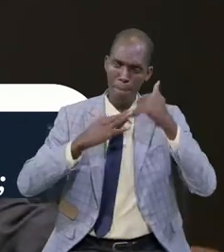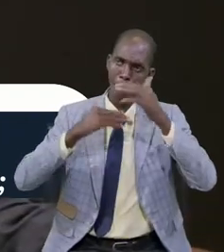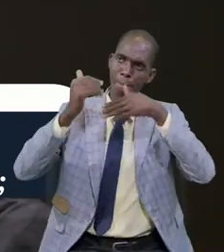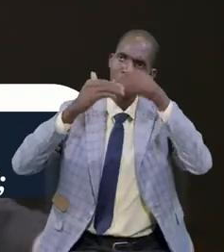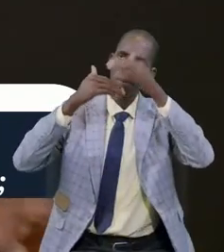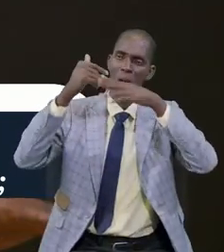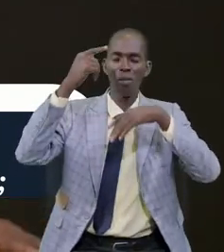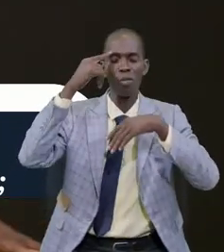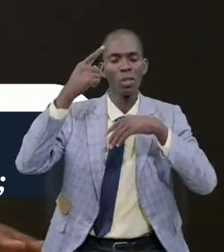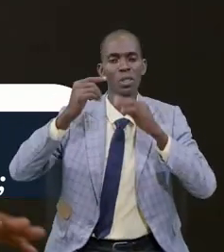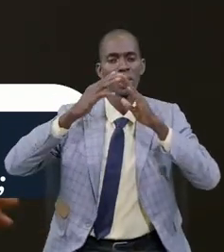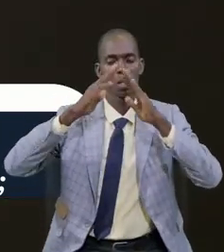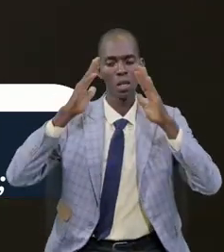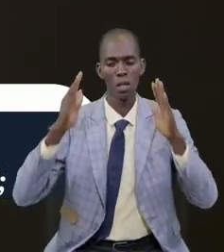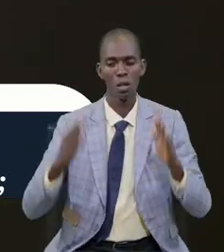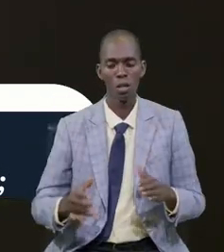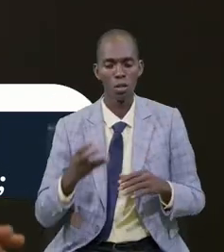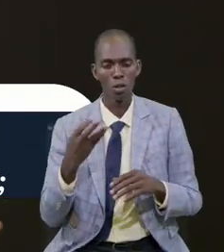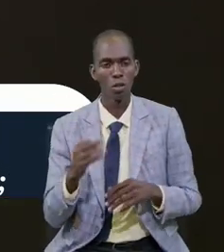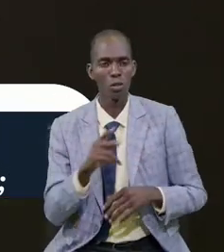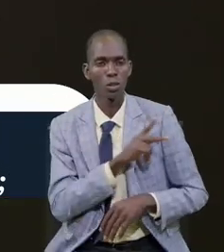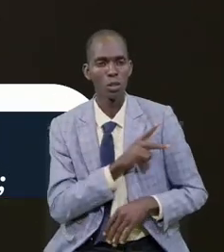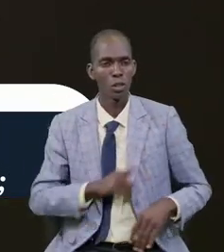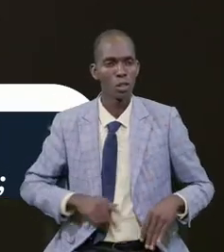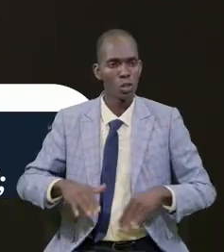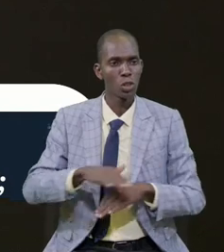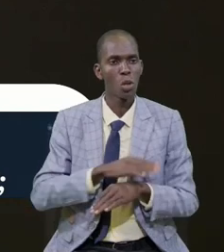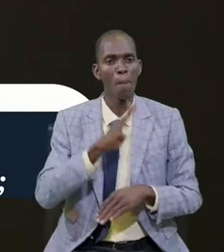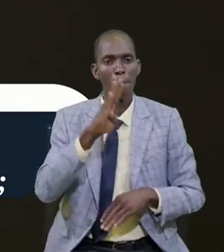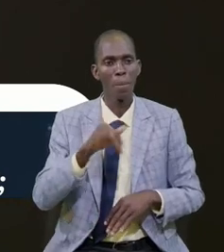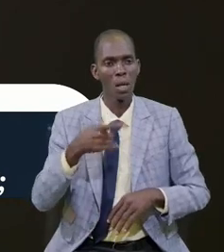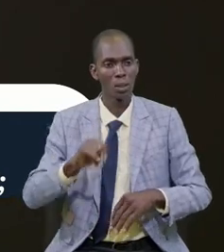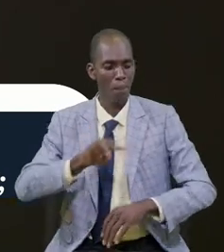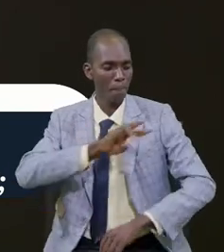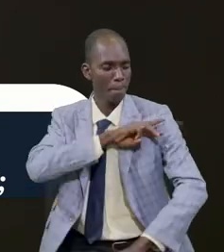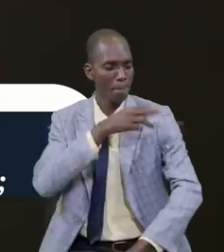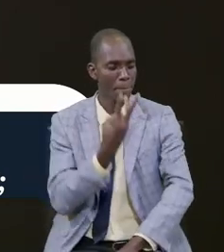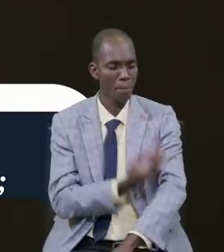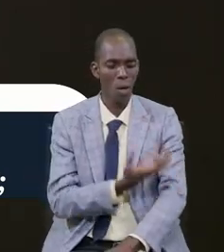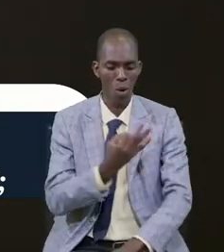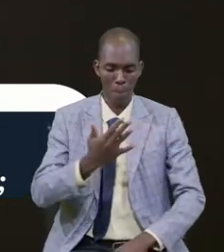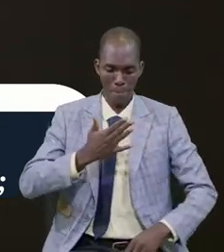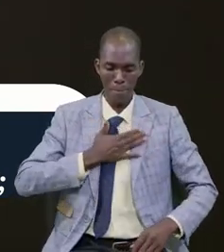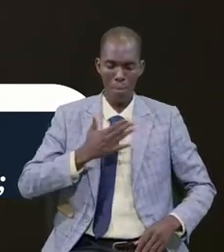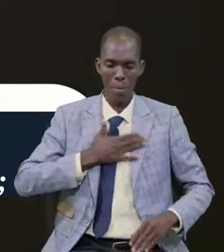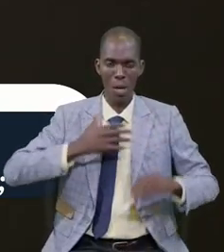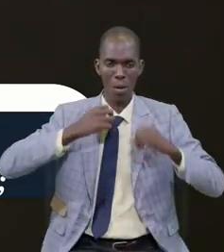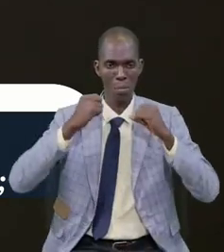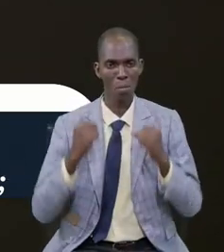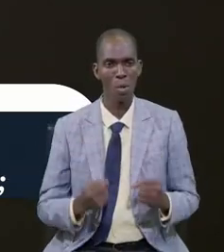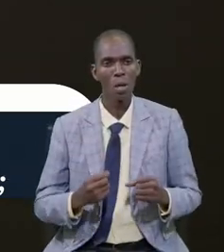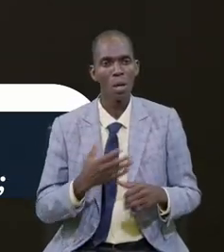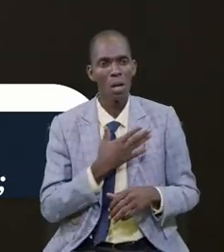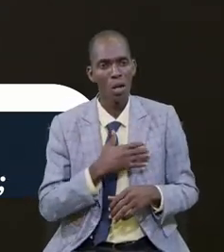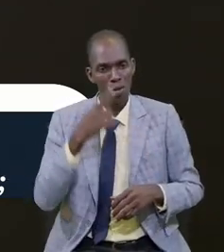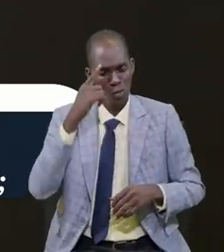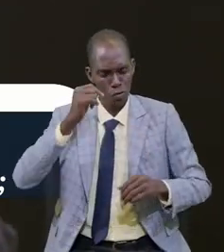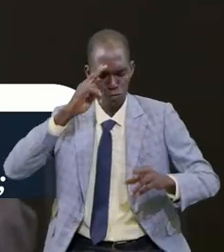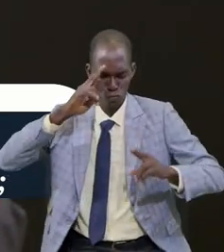comme résidence royale par la puissance de ma force ?» Et pour